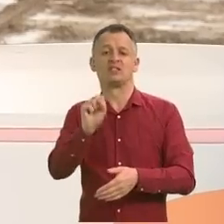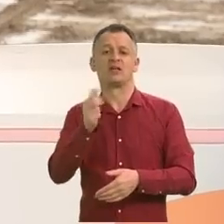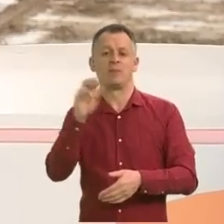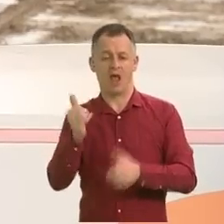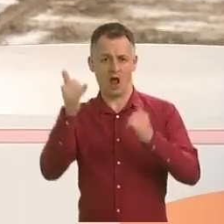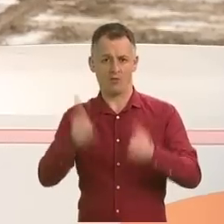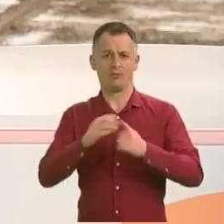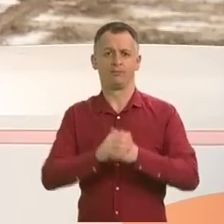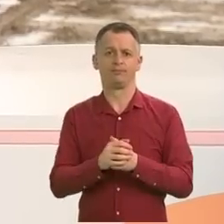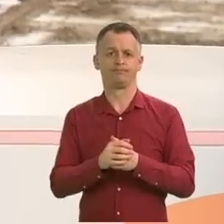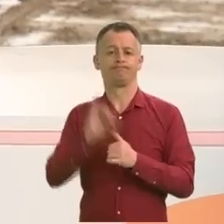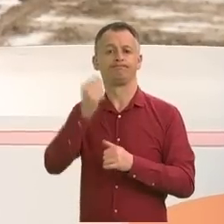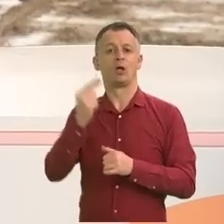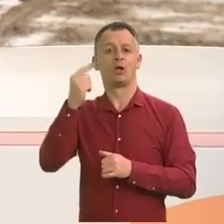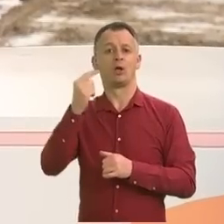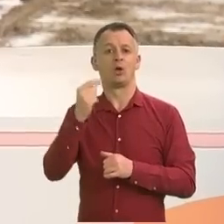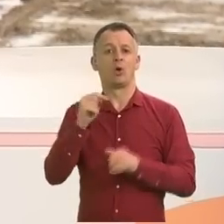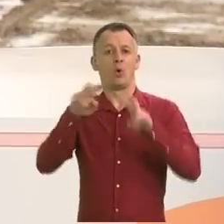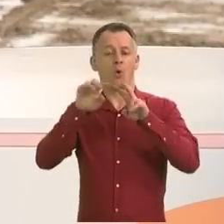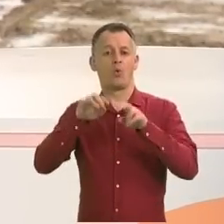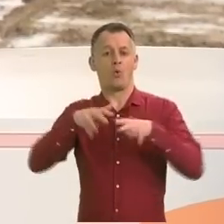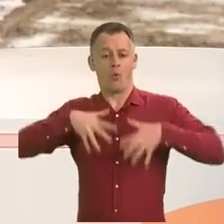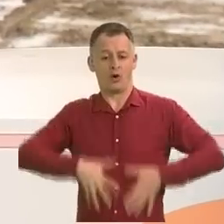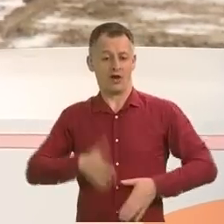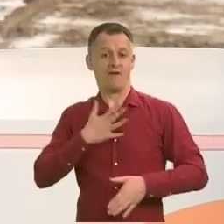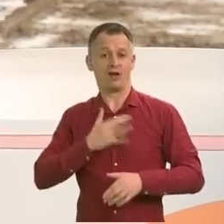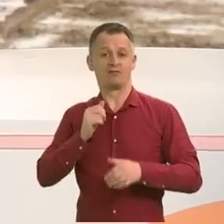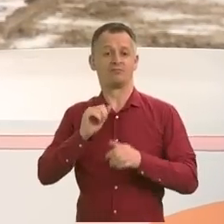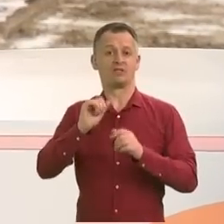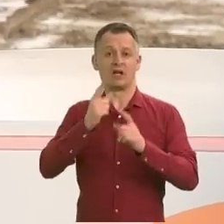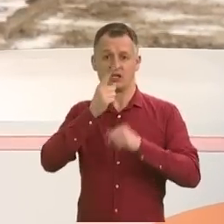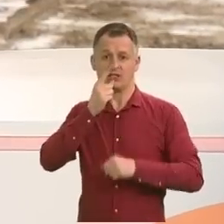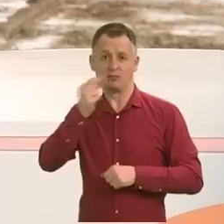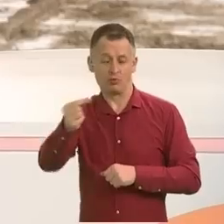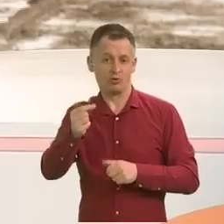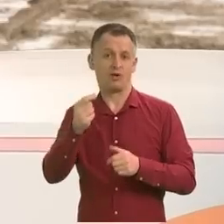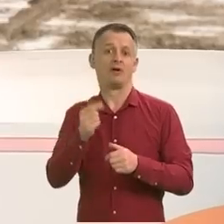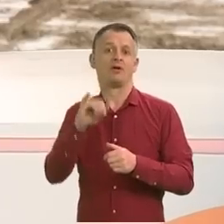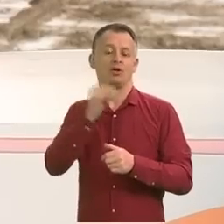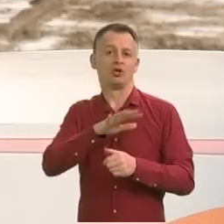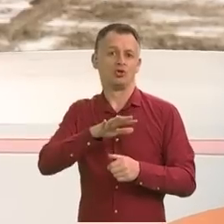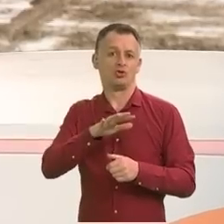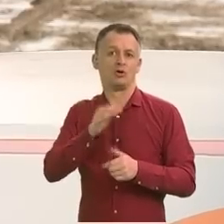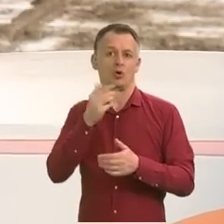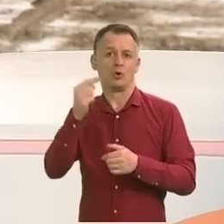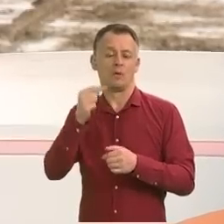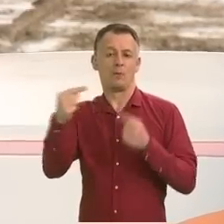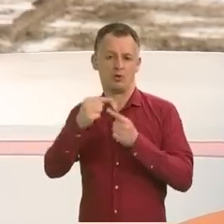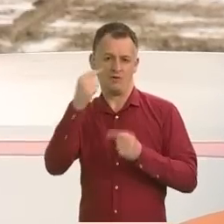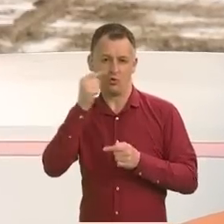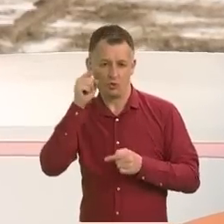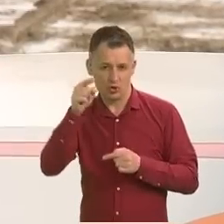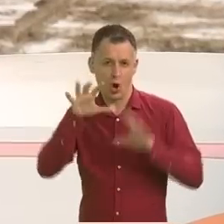Ucraina pregătește o contraofensivă în teritoriile ocupate de armata rusă și îndeamnă populația să părăsească teritoriile bombardate. Îi sfătuie